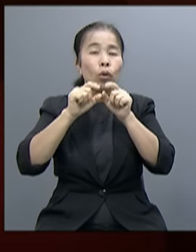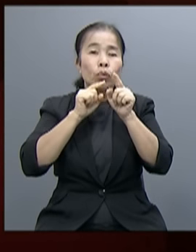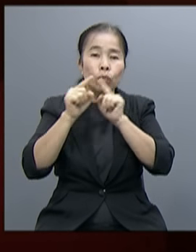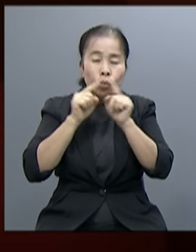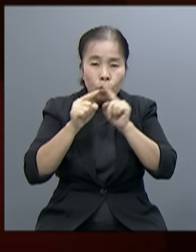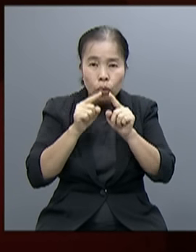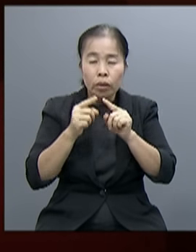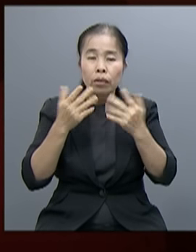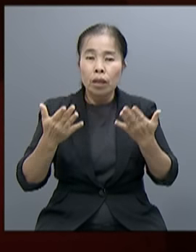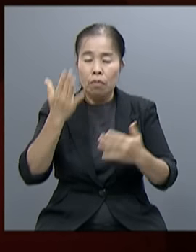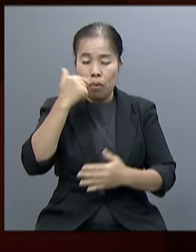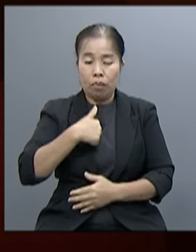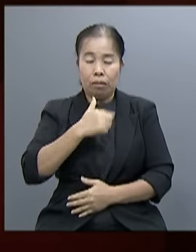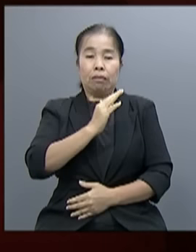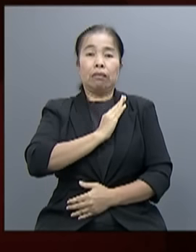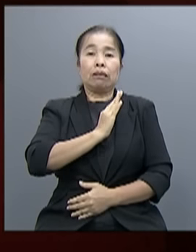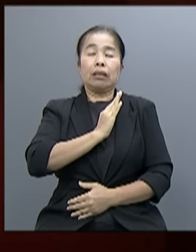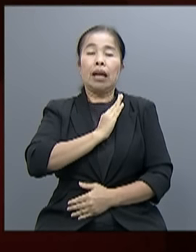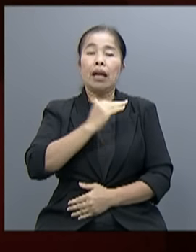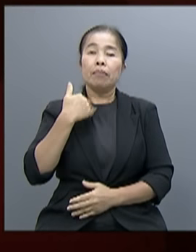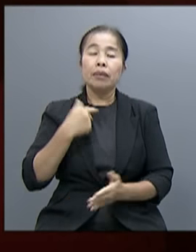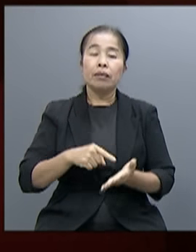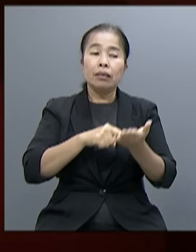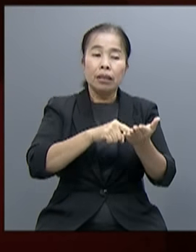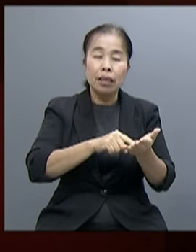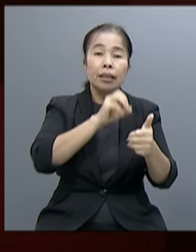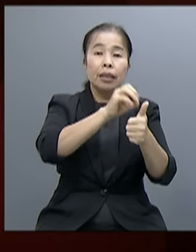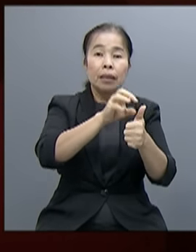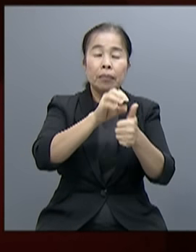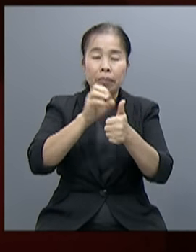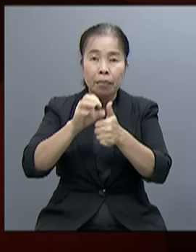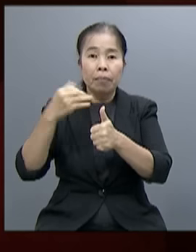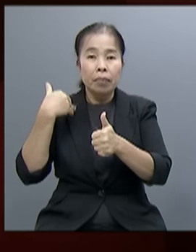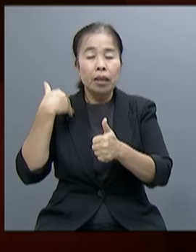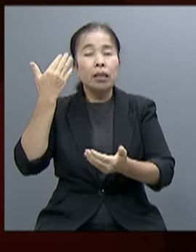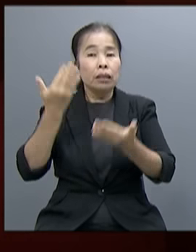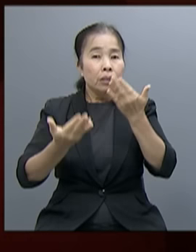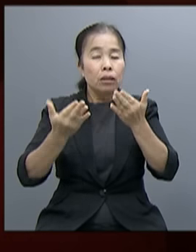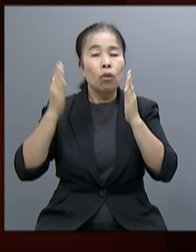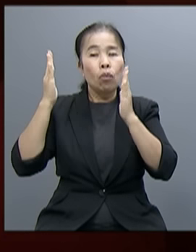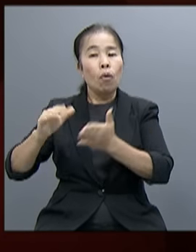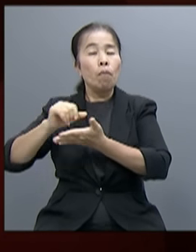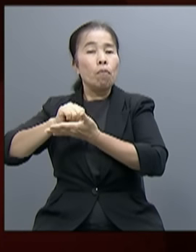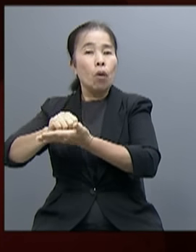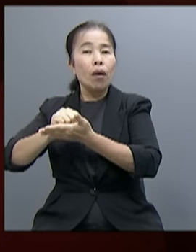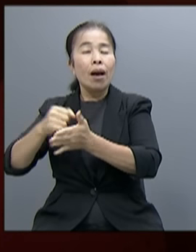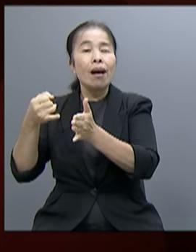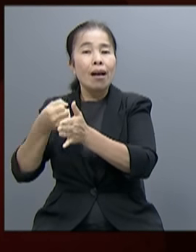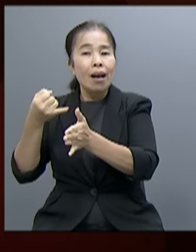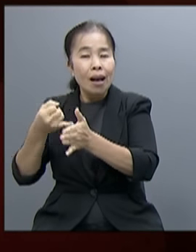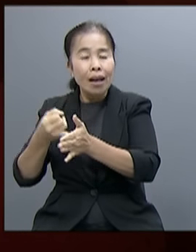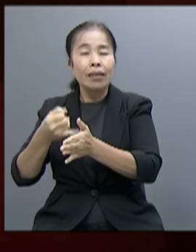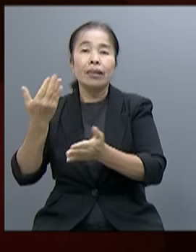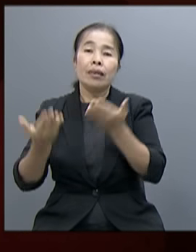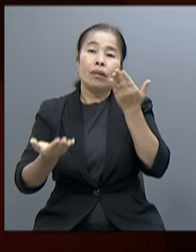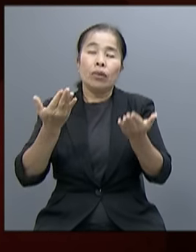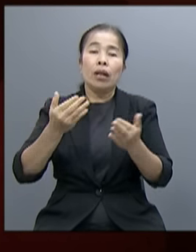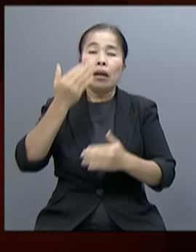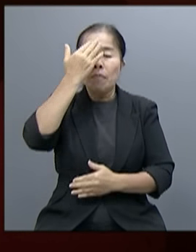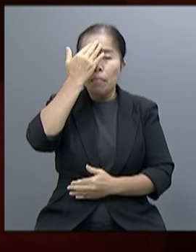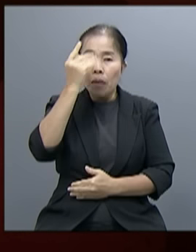นกลางเขานำเสนออะไรอย่างเงี้ยนะครับแต่ว่าถ้าเป็นผู้อำนวยความสะดวกแฟคซิลิเอเตอร์เนี่ยมันจะเบาหน่อยก็คือว่